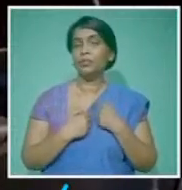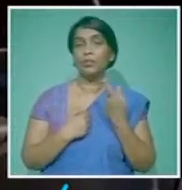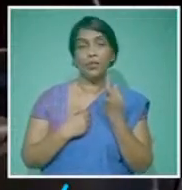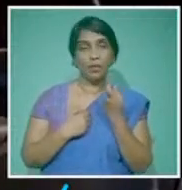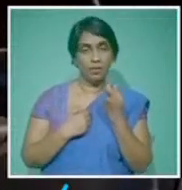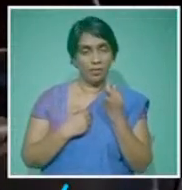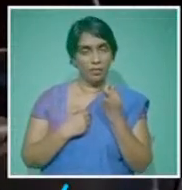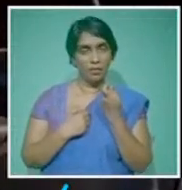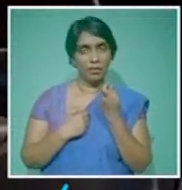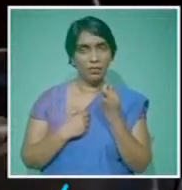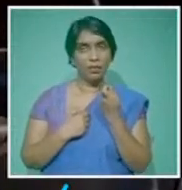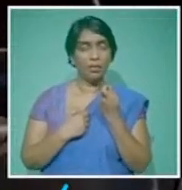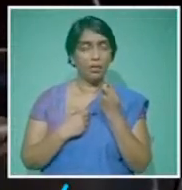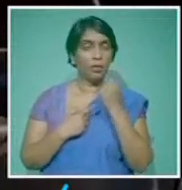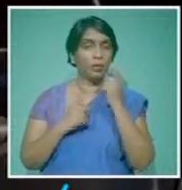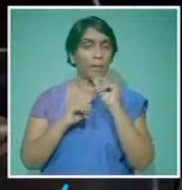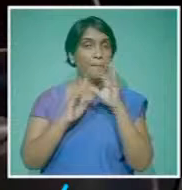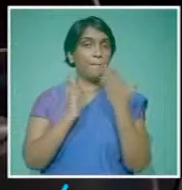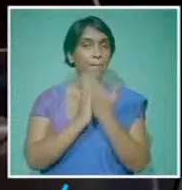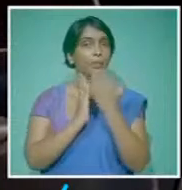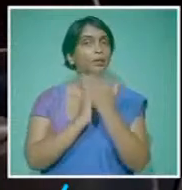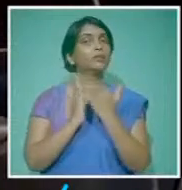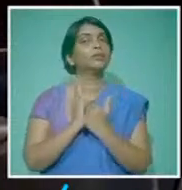आर्थिक प्रतिपाति तूल